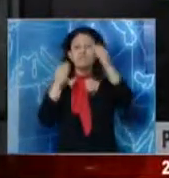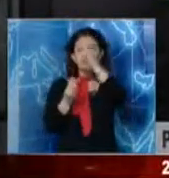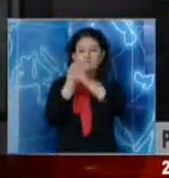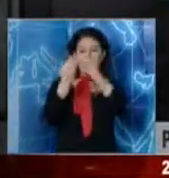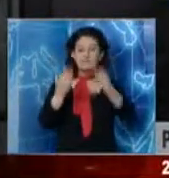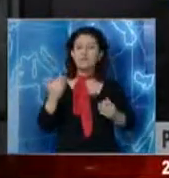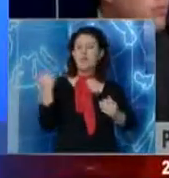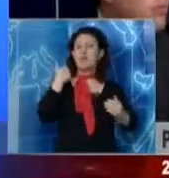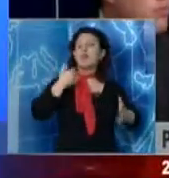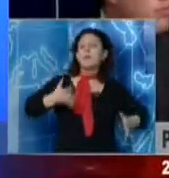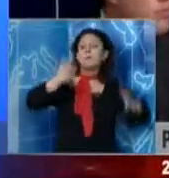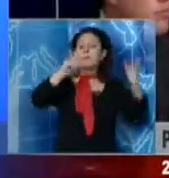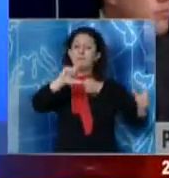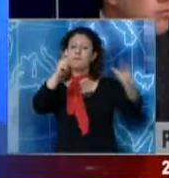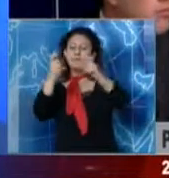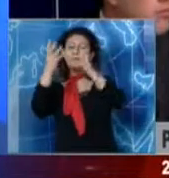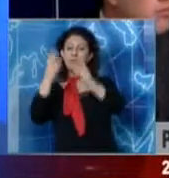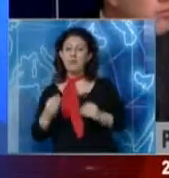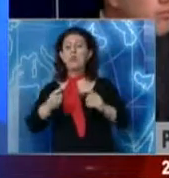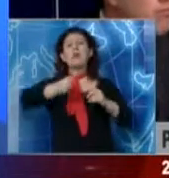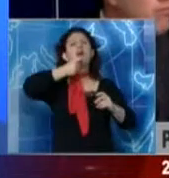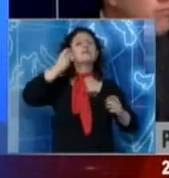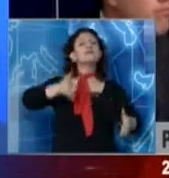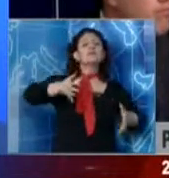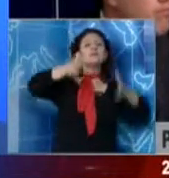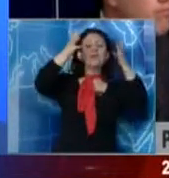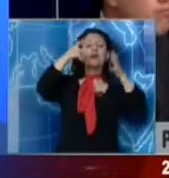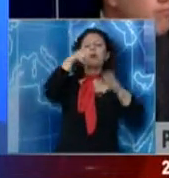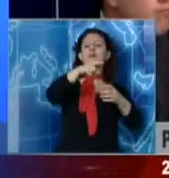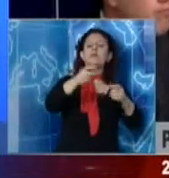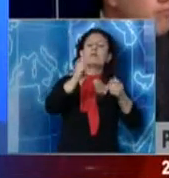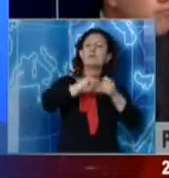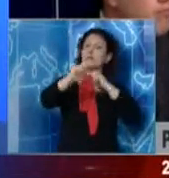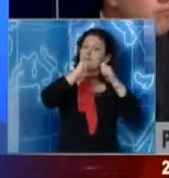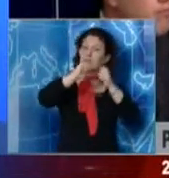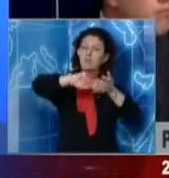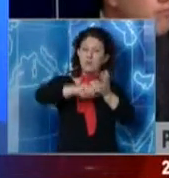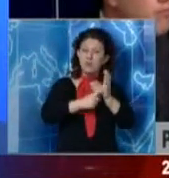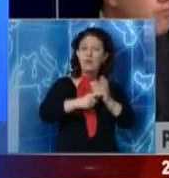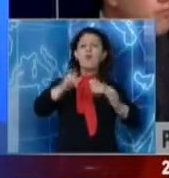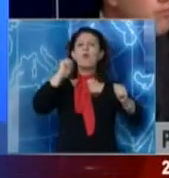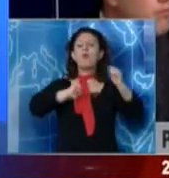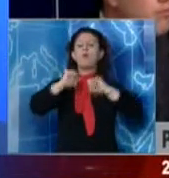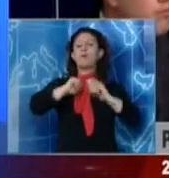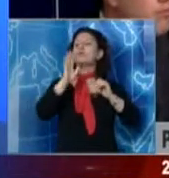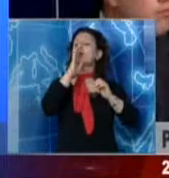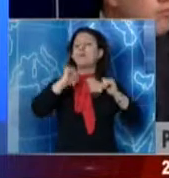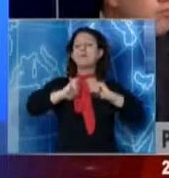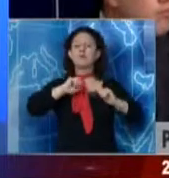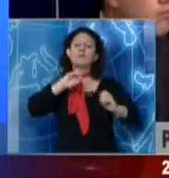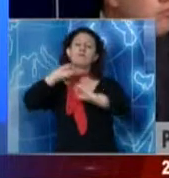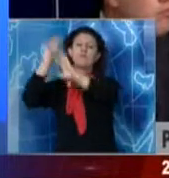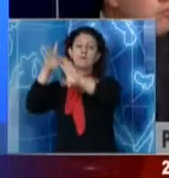Yeni binalarına geçtiklerini belirten Pehlivan, eski binayı yaptıkları protokol gereği Kocaeli Üniversitesi'ne verdiklerini